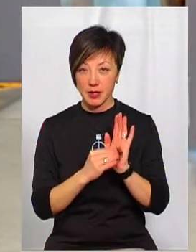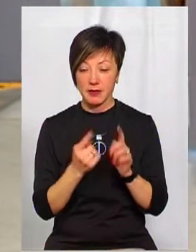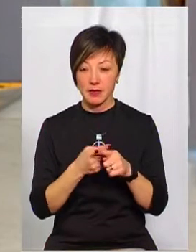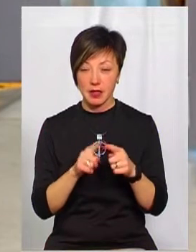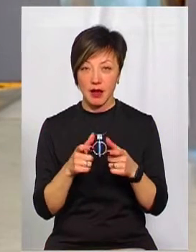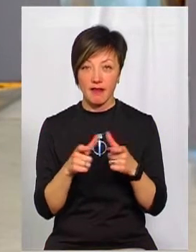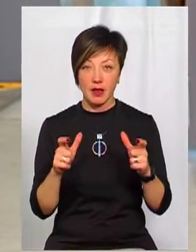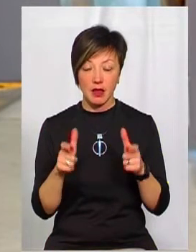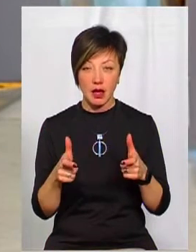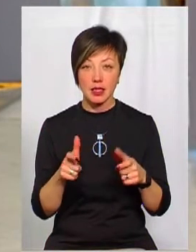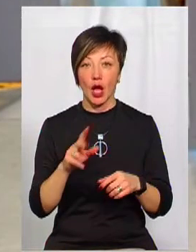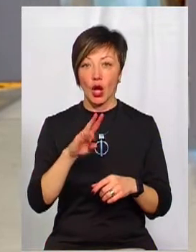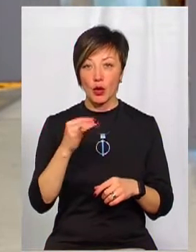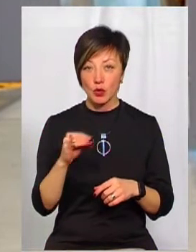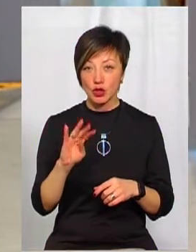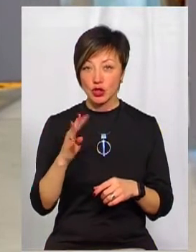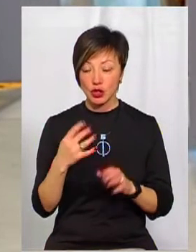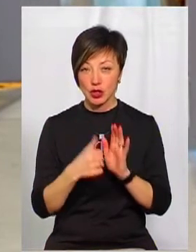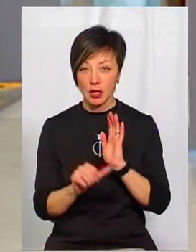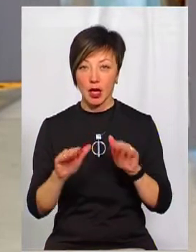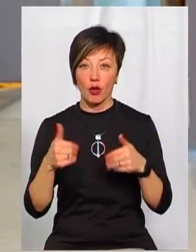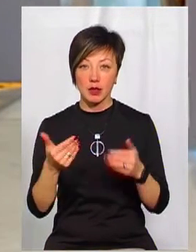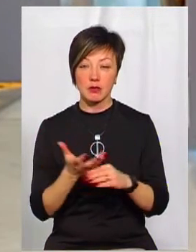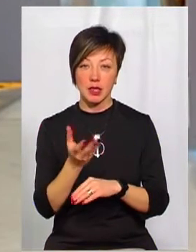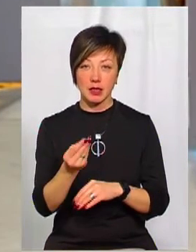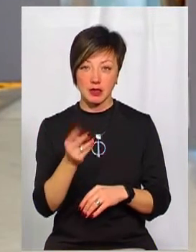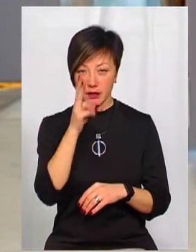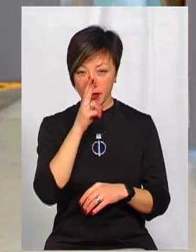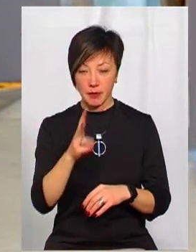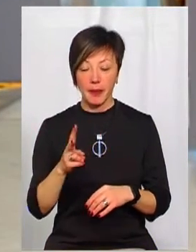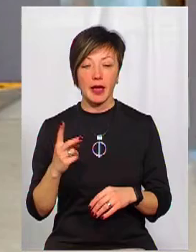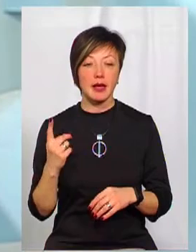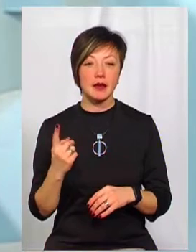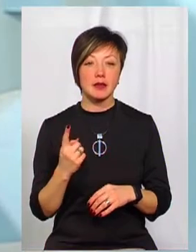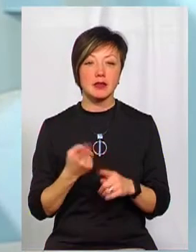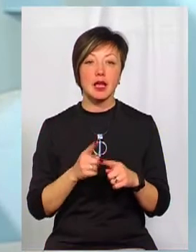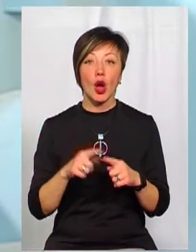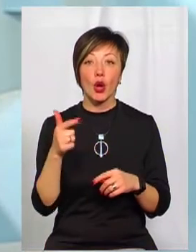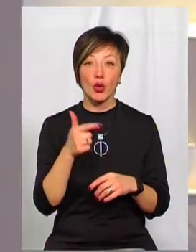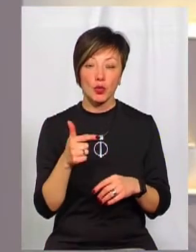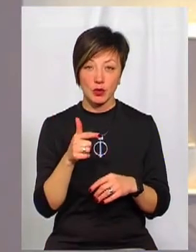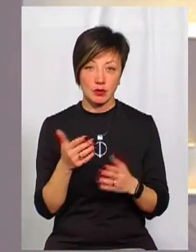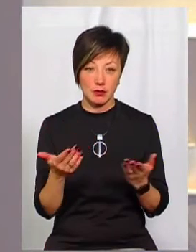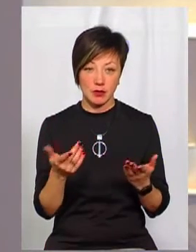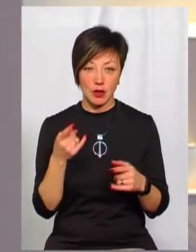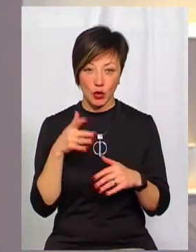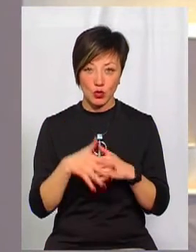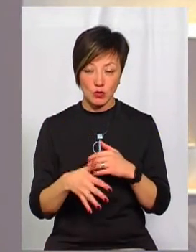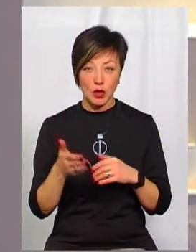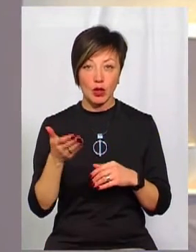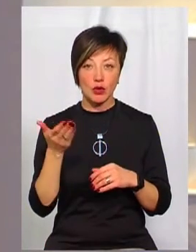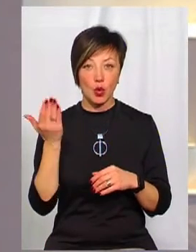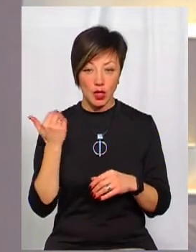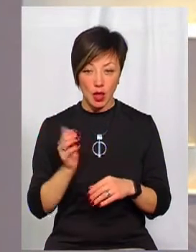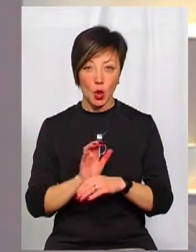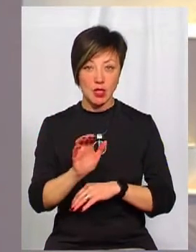цій квитанції, до речі, що і за лютий 4,60 і рекомендовано сплатити вже за 2 місяці. Так, єдине, що от це за грудень іде мови. Я так розумію, що тоді